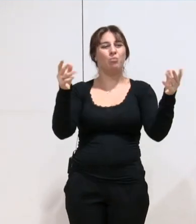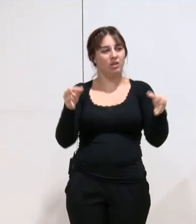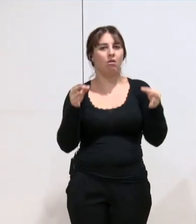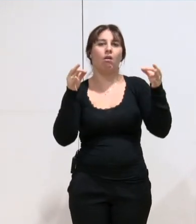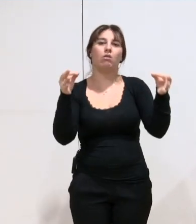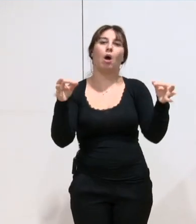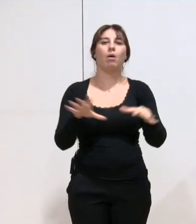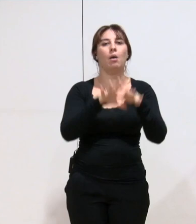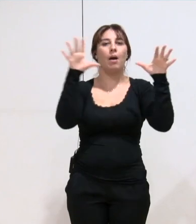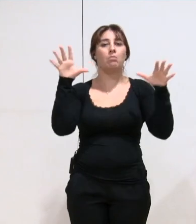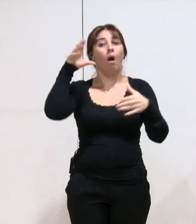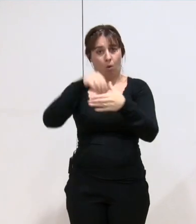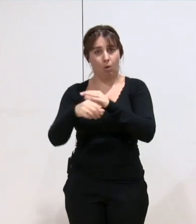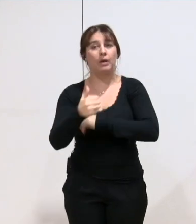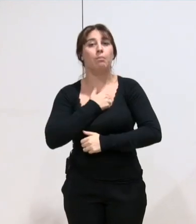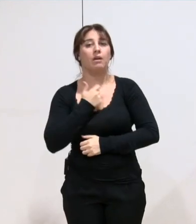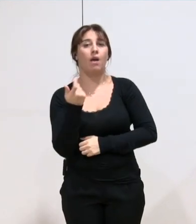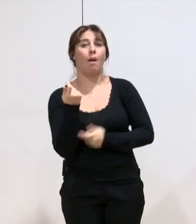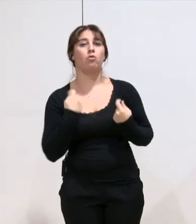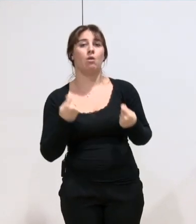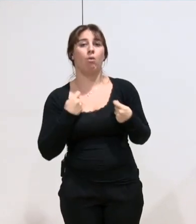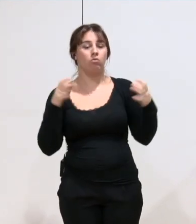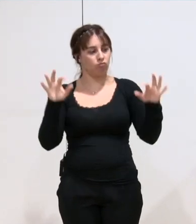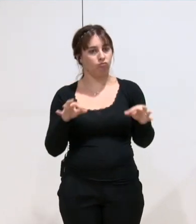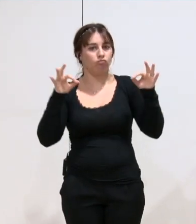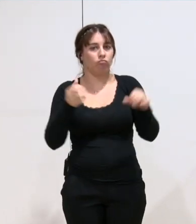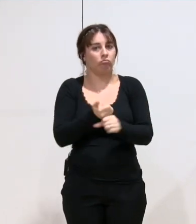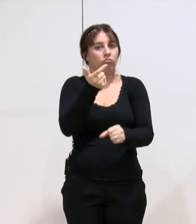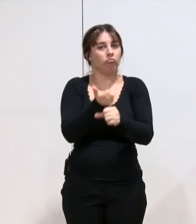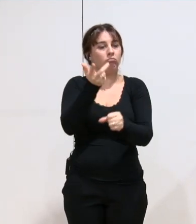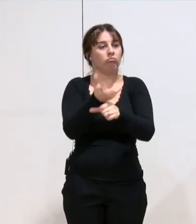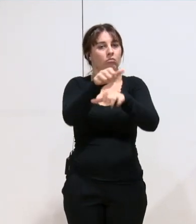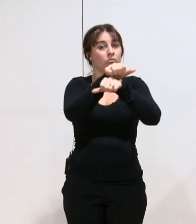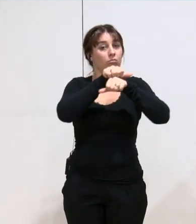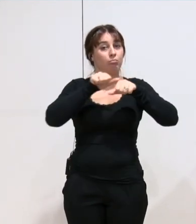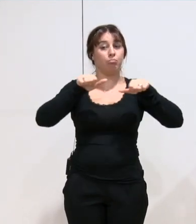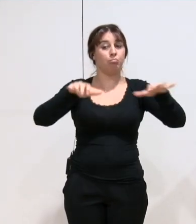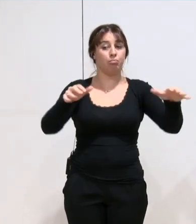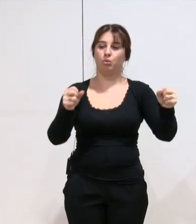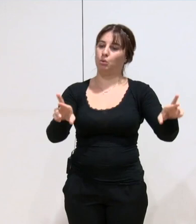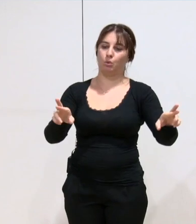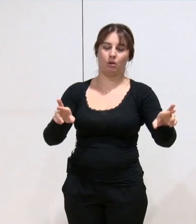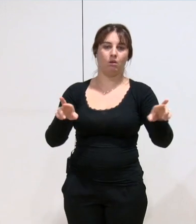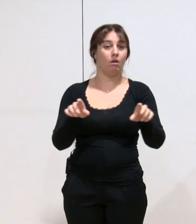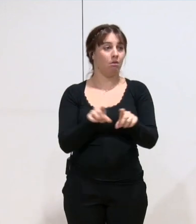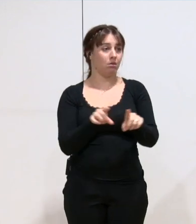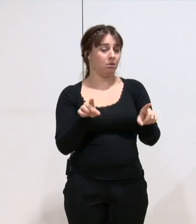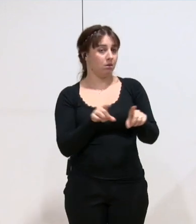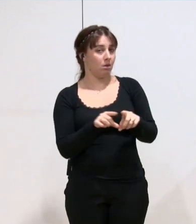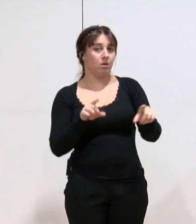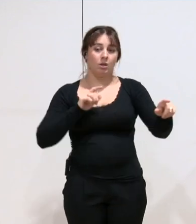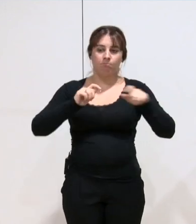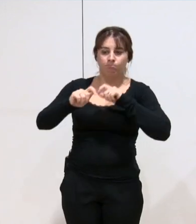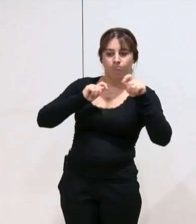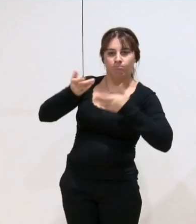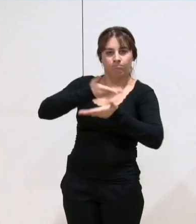sobre même en argent privé, qui se développera dans les années à venir. Et nul doute que les discussions autour